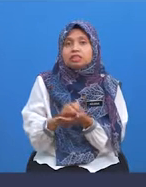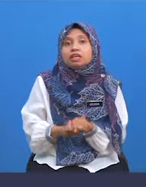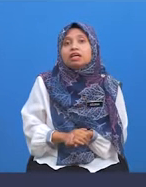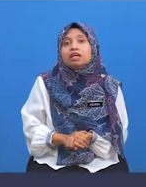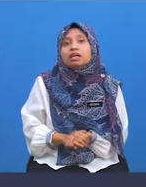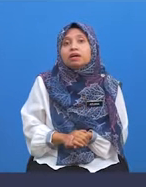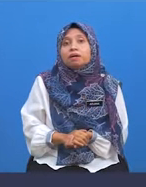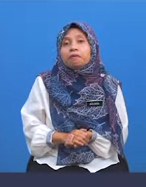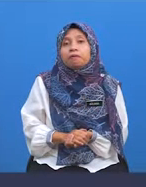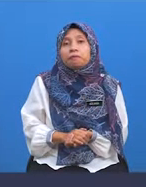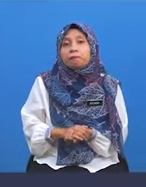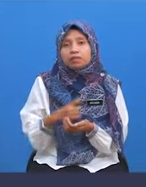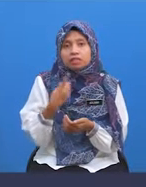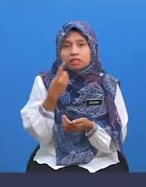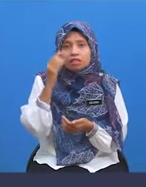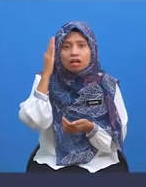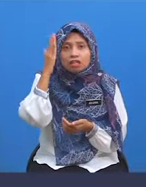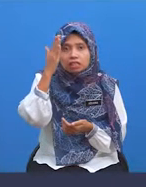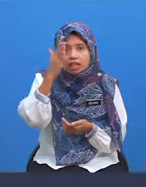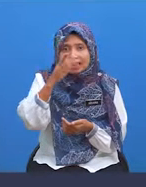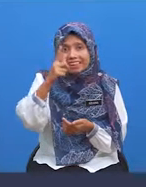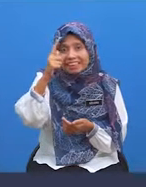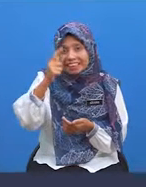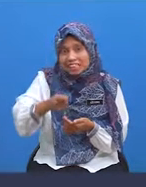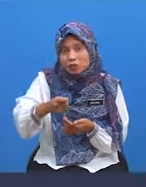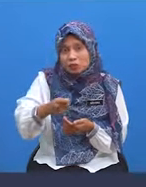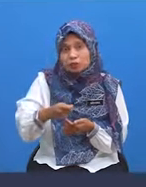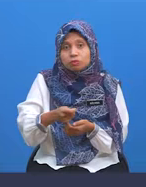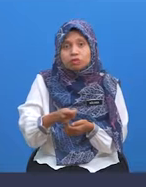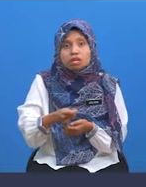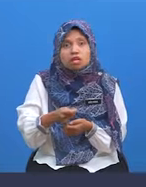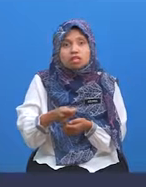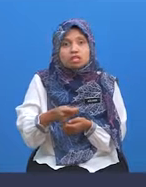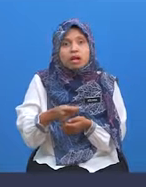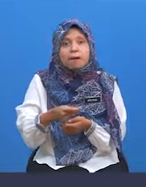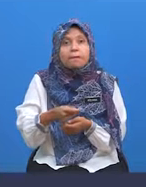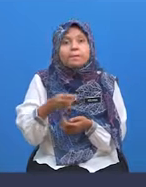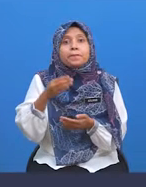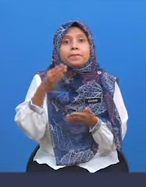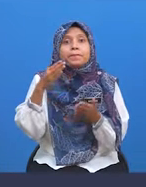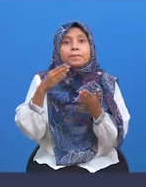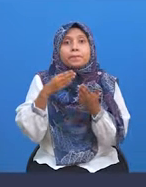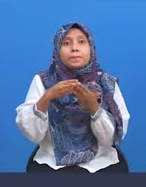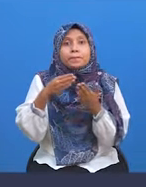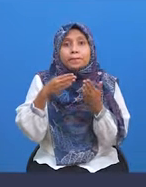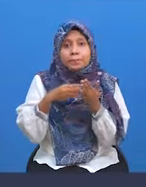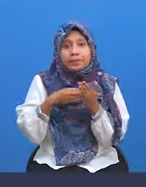ya, pandai. Kita akan tentukan bilangan color bagi graf